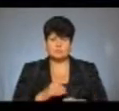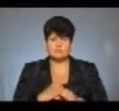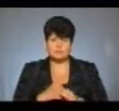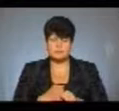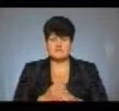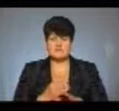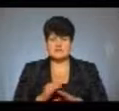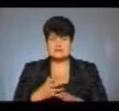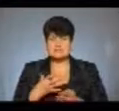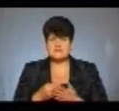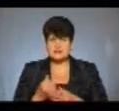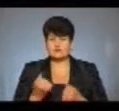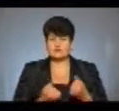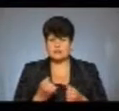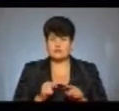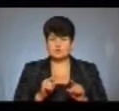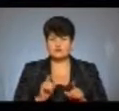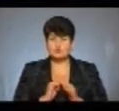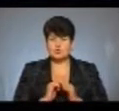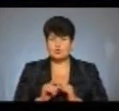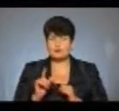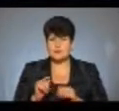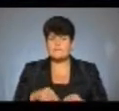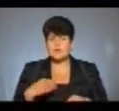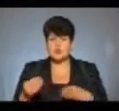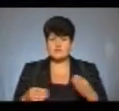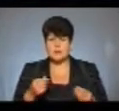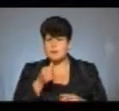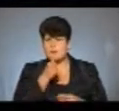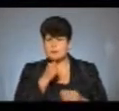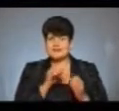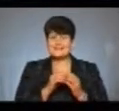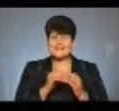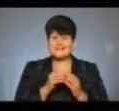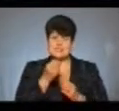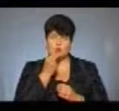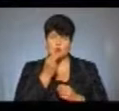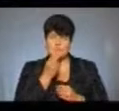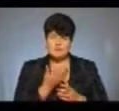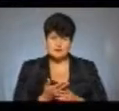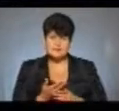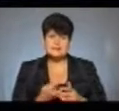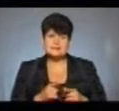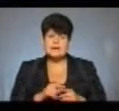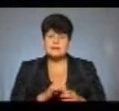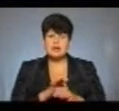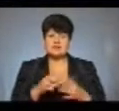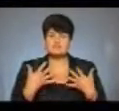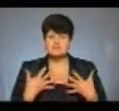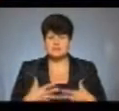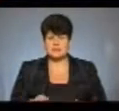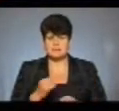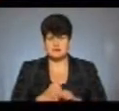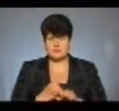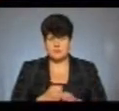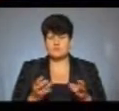свій автомобіль для того, щоб кожного понеділка ми розвозили вже пробних 10 обідів. Тобто цей проект вже працював, потребу ми